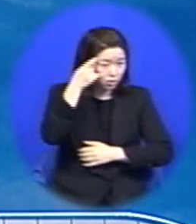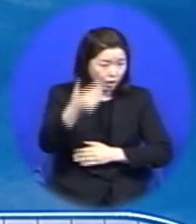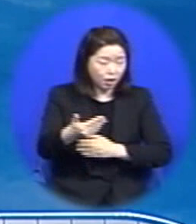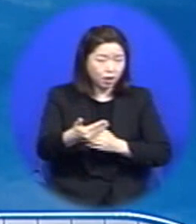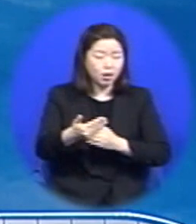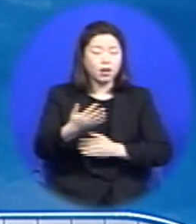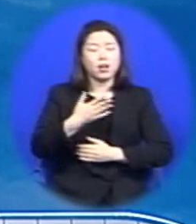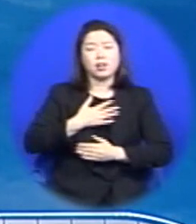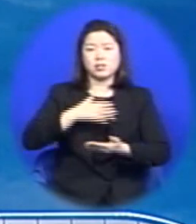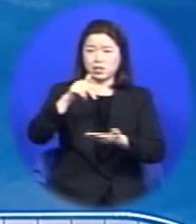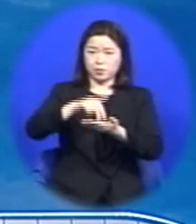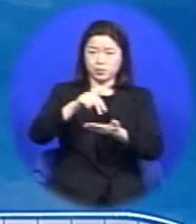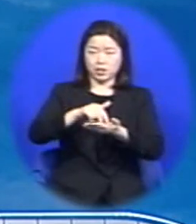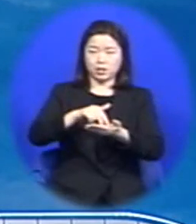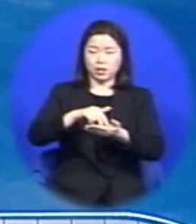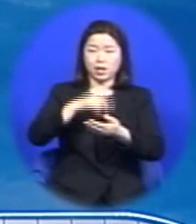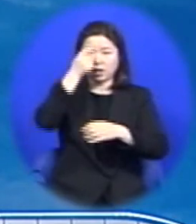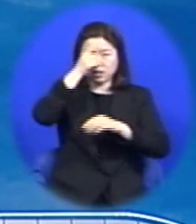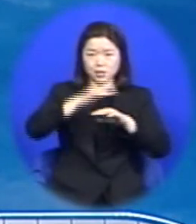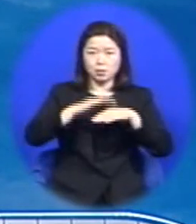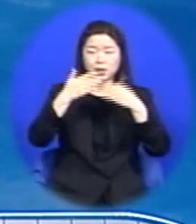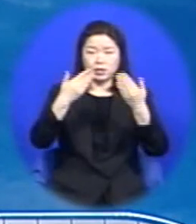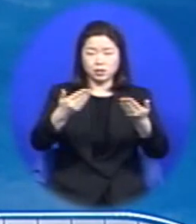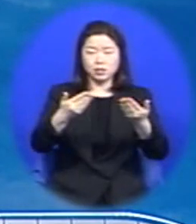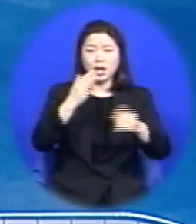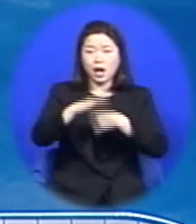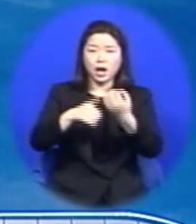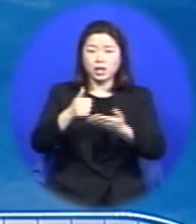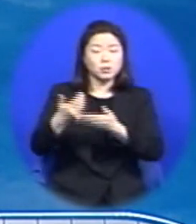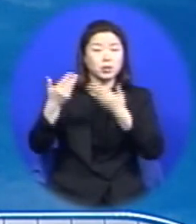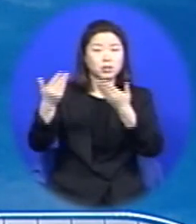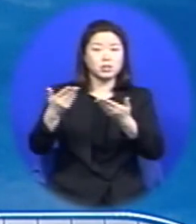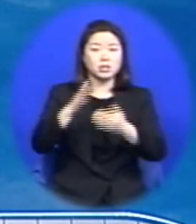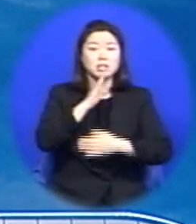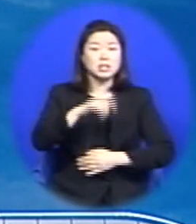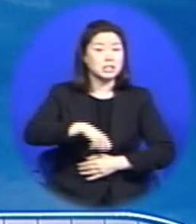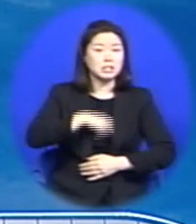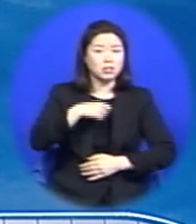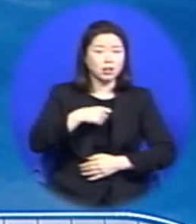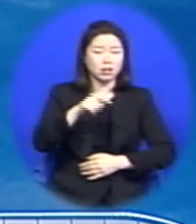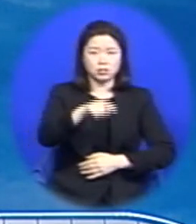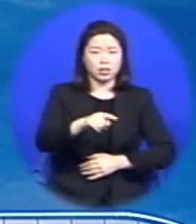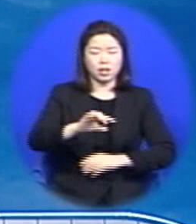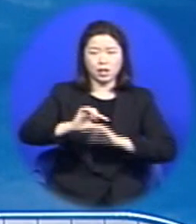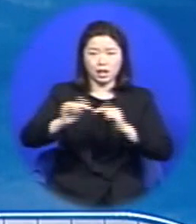저에게 있어서 예배는 하나님께 드리는 진정한 예배가 아니었어요.